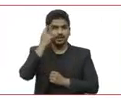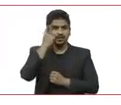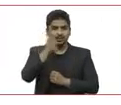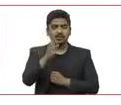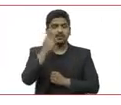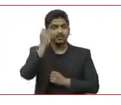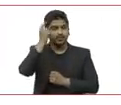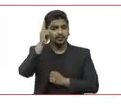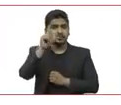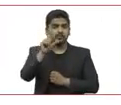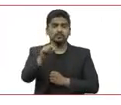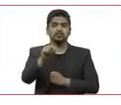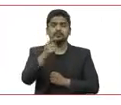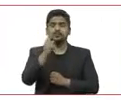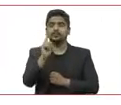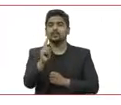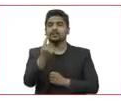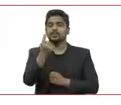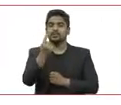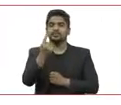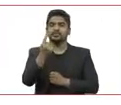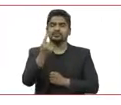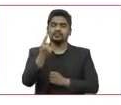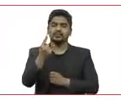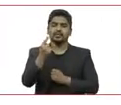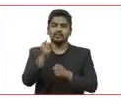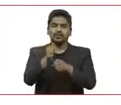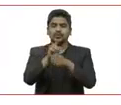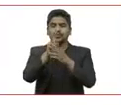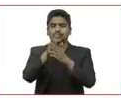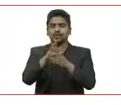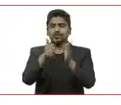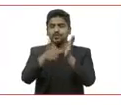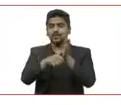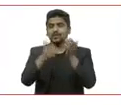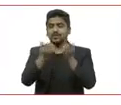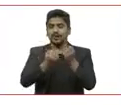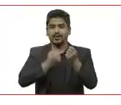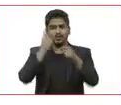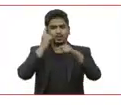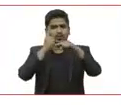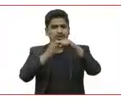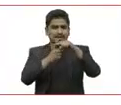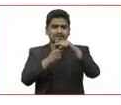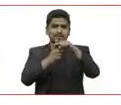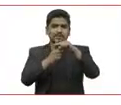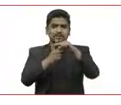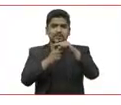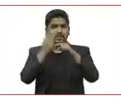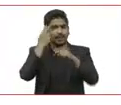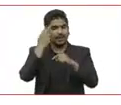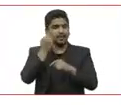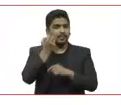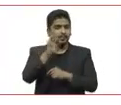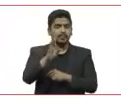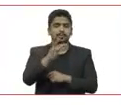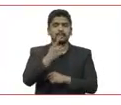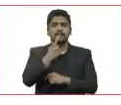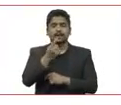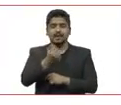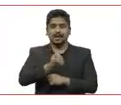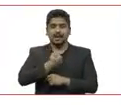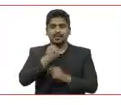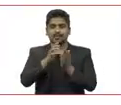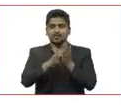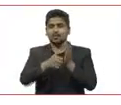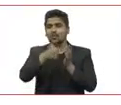के बुझ्नुपर्छ भने पहिलो कुरा त कोभिड-19 को परीक्षण गरेर यदि आफू पोजिटिभ भनेर थाहा भइसक्यो भने